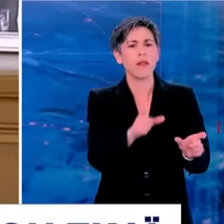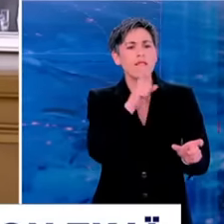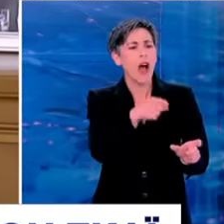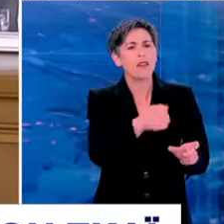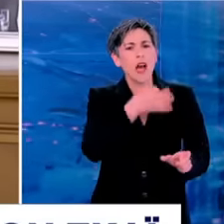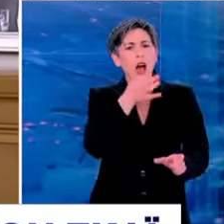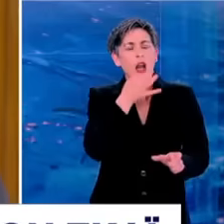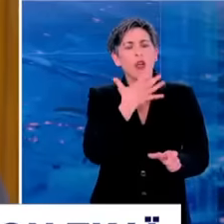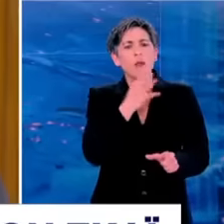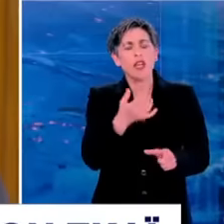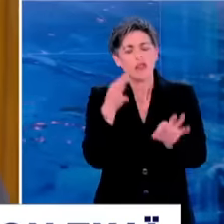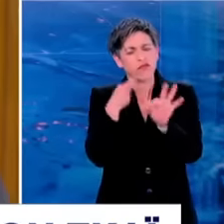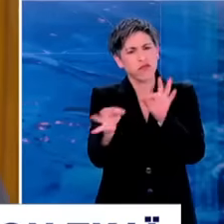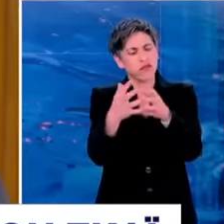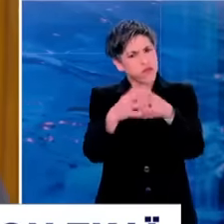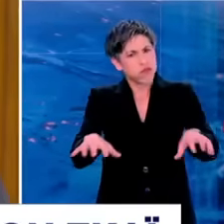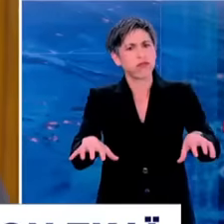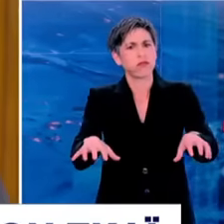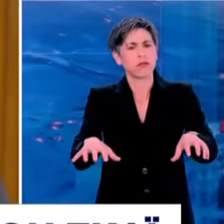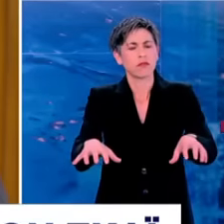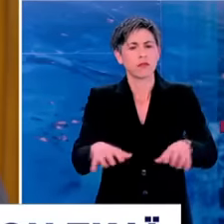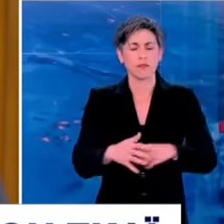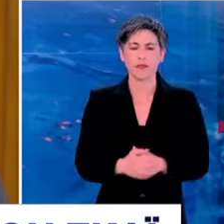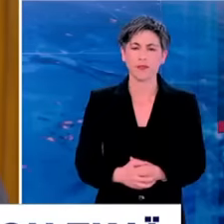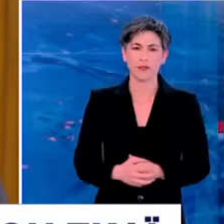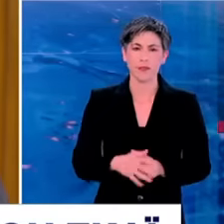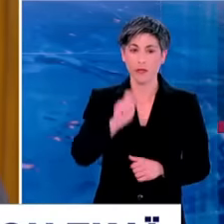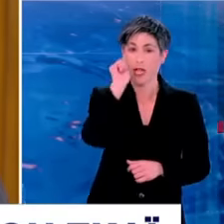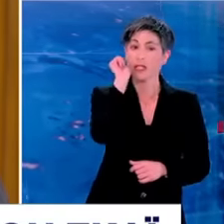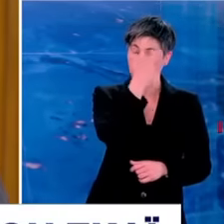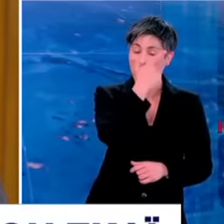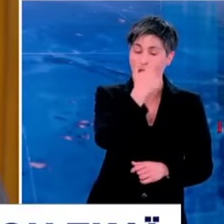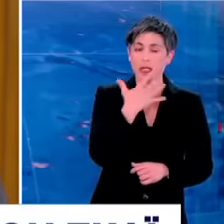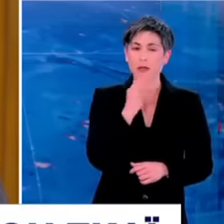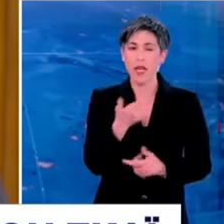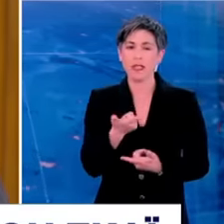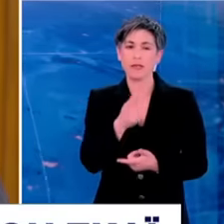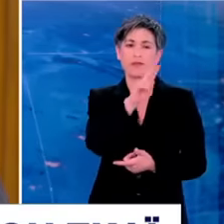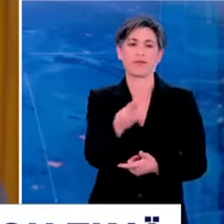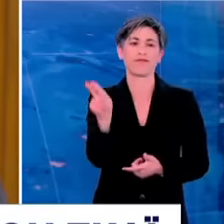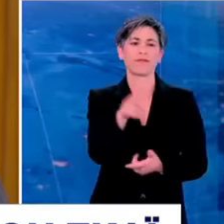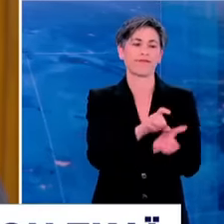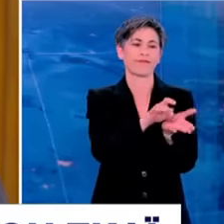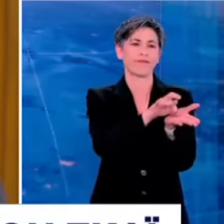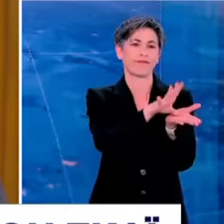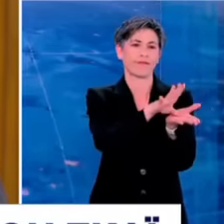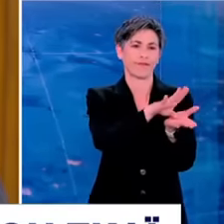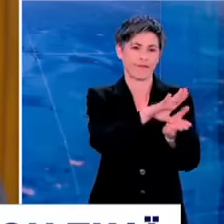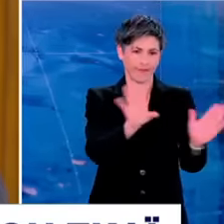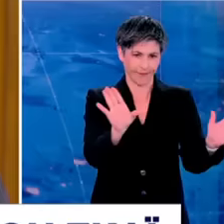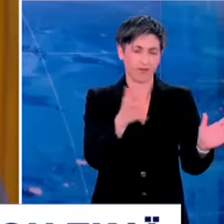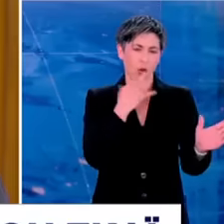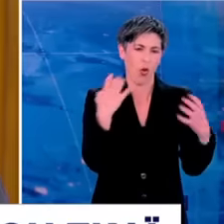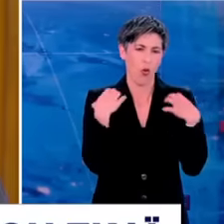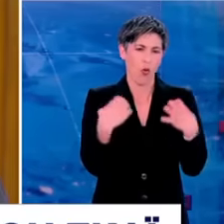ενίοτε και μίσος. Οι Σπαρτιάτες τέθηκαν εκτός μάχης τώρα στις ευρωεκλογές μετά την απόφαση του Αρείου Πάγου, αλλά καταλαβαίνω ότι σε αυτή